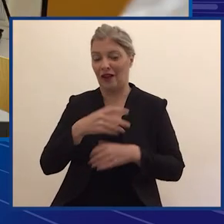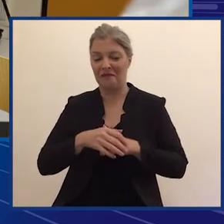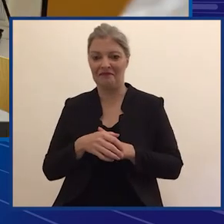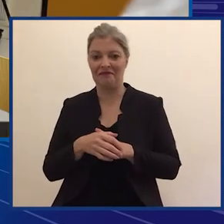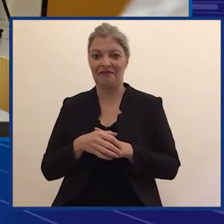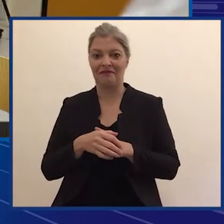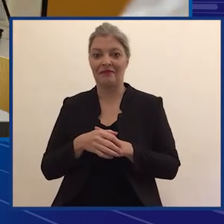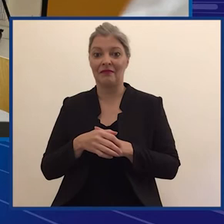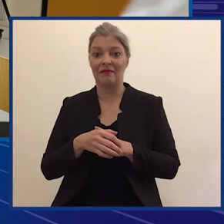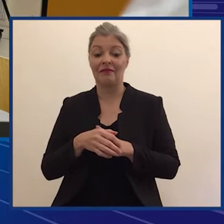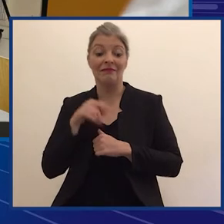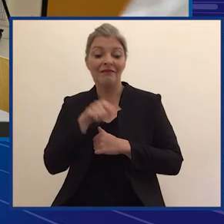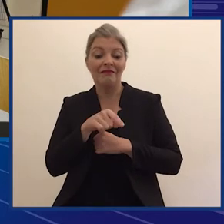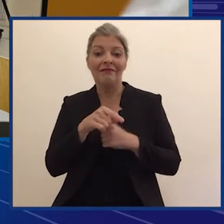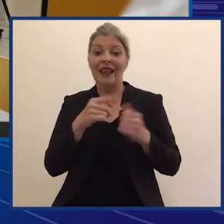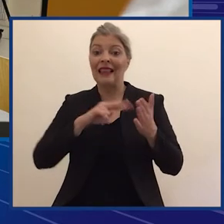Questa realtà è